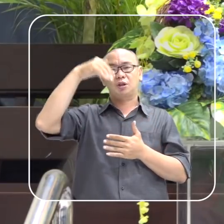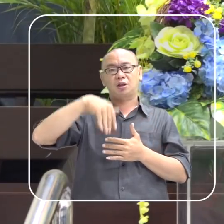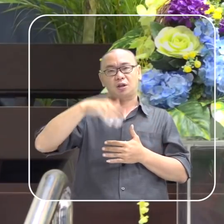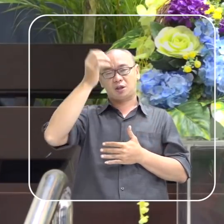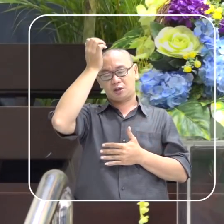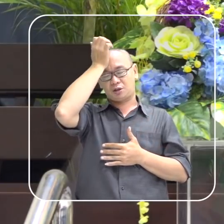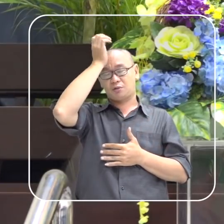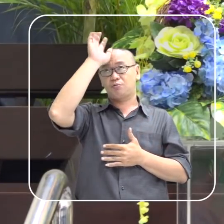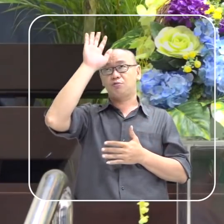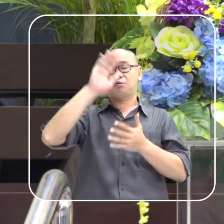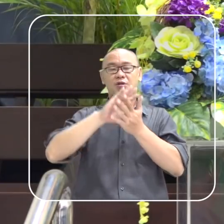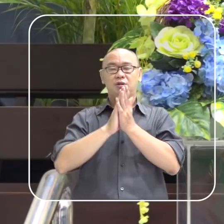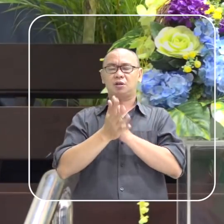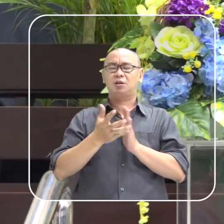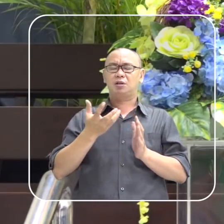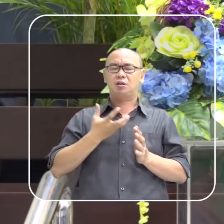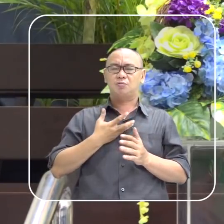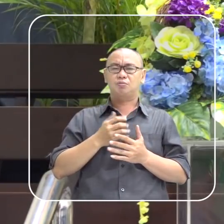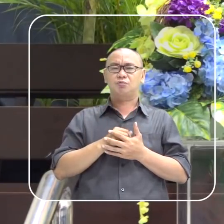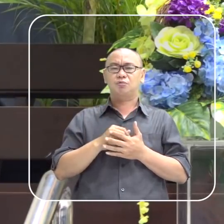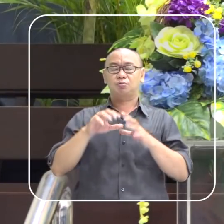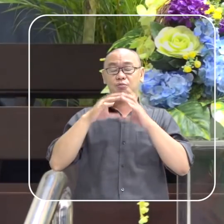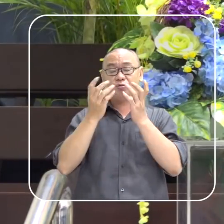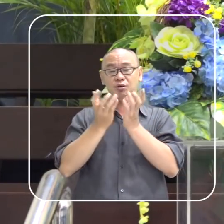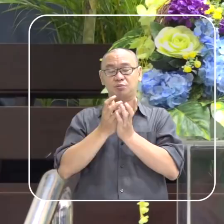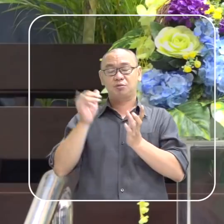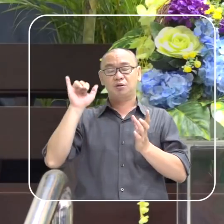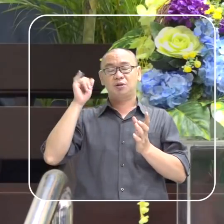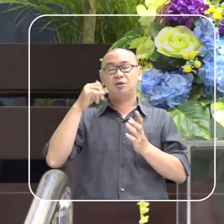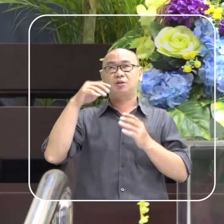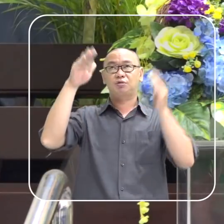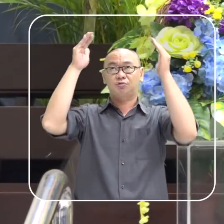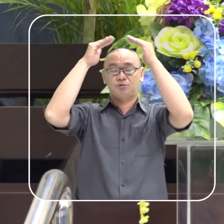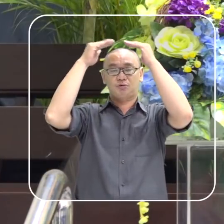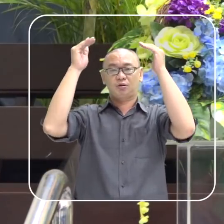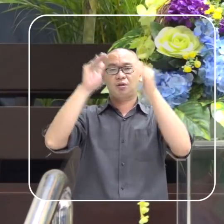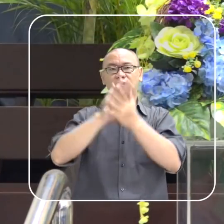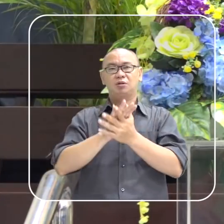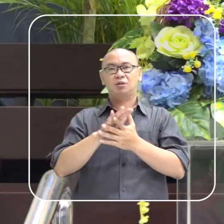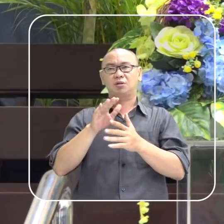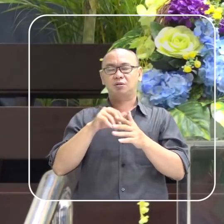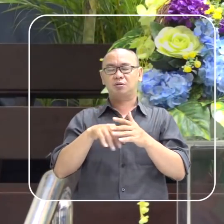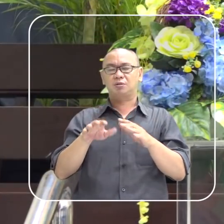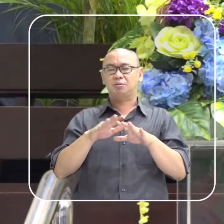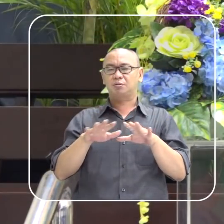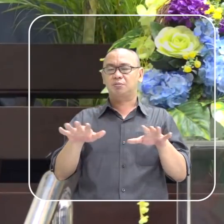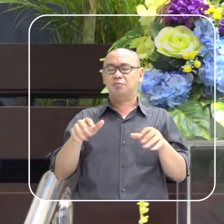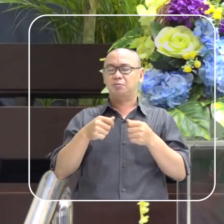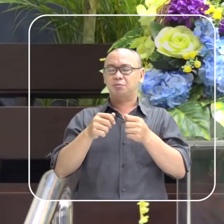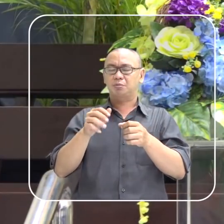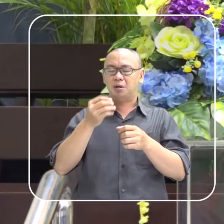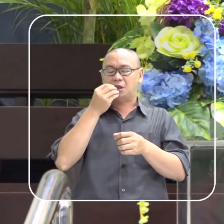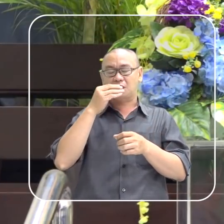kerajaan-Mu, jadilah kehendak-Mu, di bumi seperti di surga. Berikanlah kami pada hari ini makanan kami